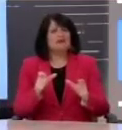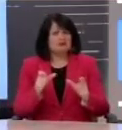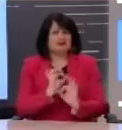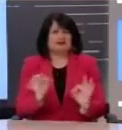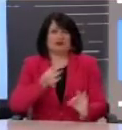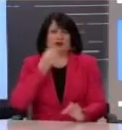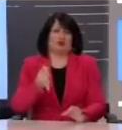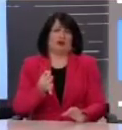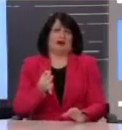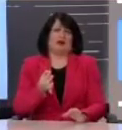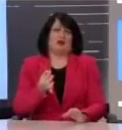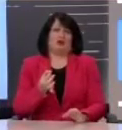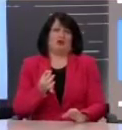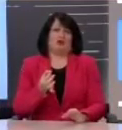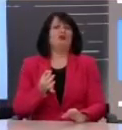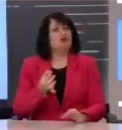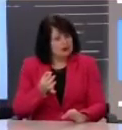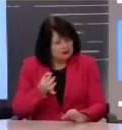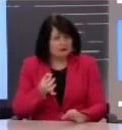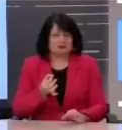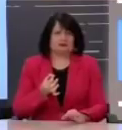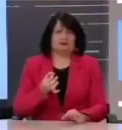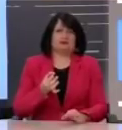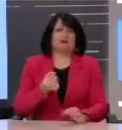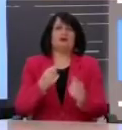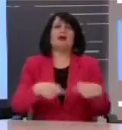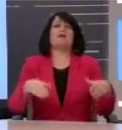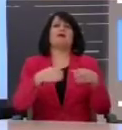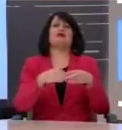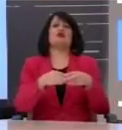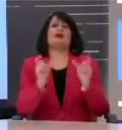θα τεθεί υπόψη της Επιτροπής